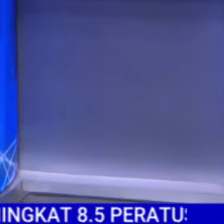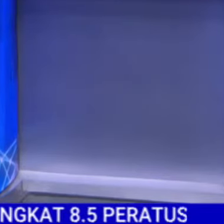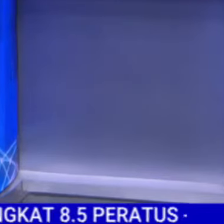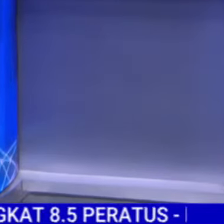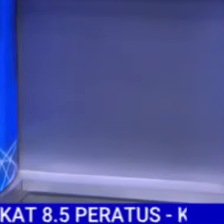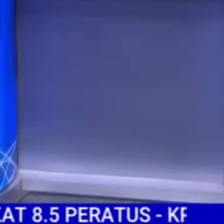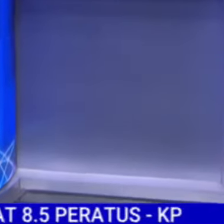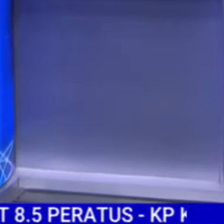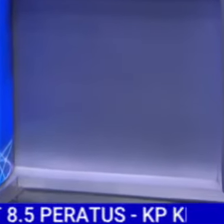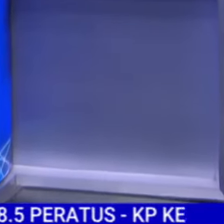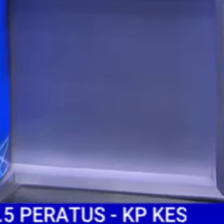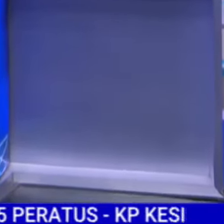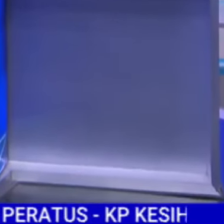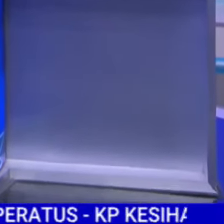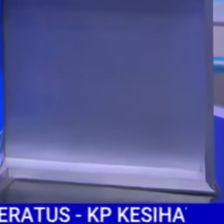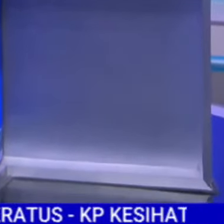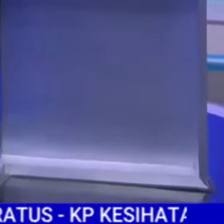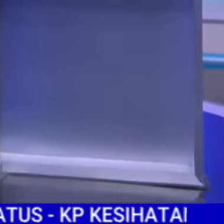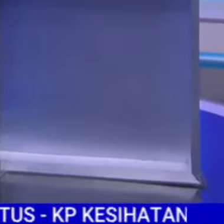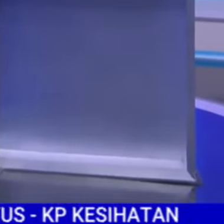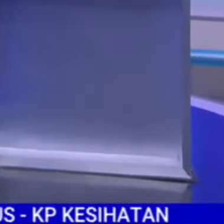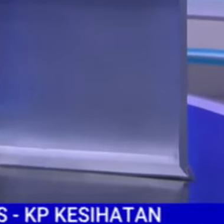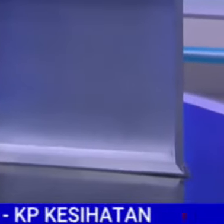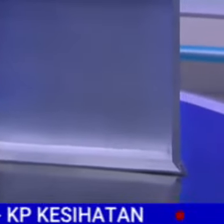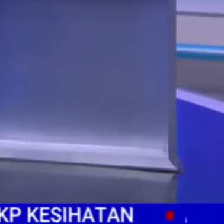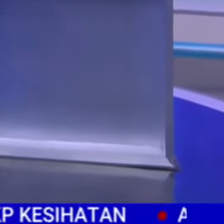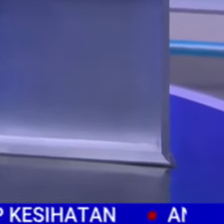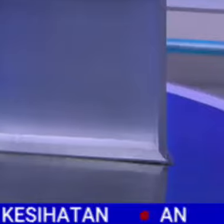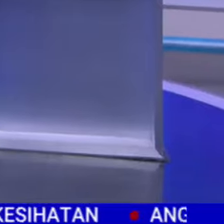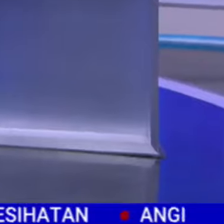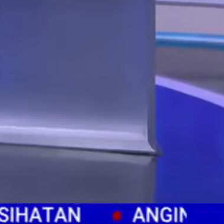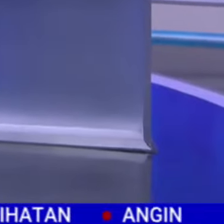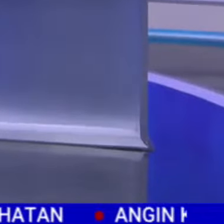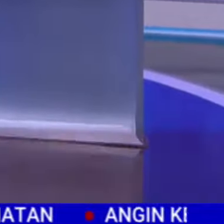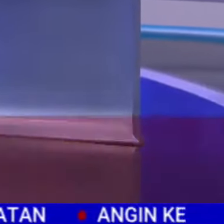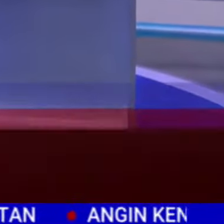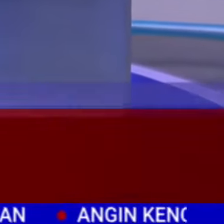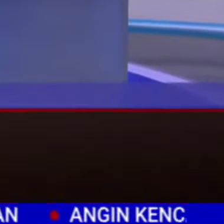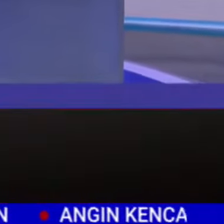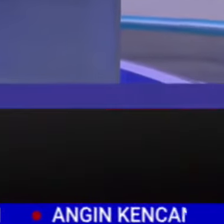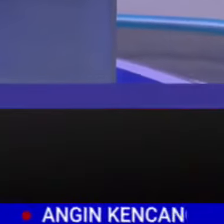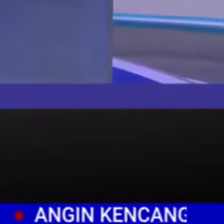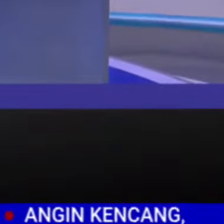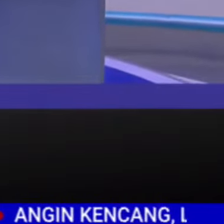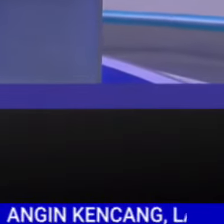berita.rtm.gov.my. Dengan kata Assalamualaikum. Salam keluarga Malaysia.